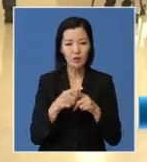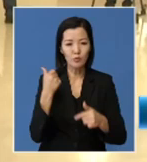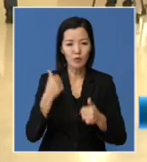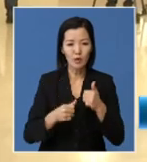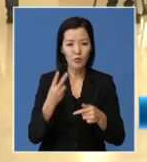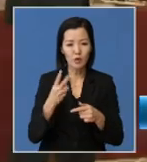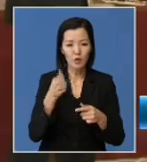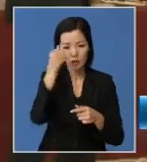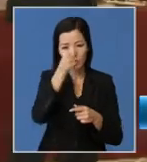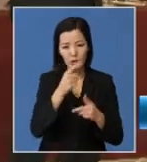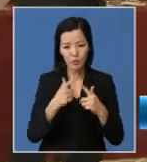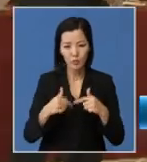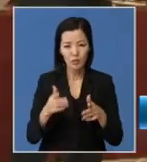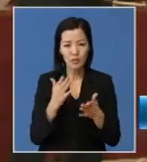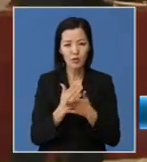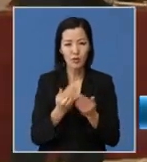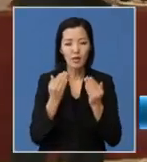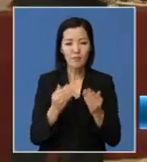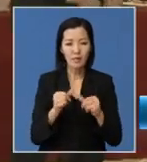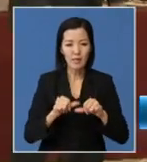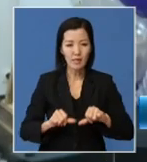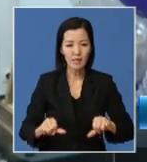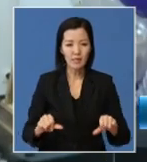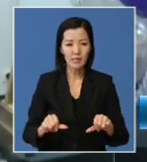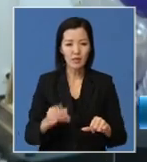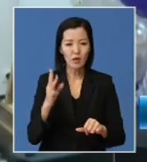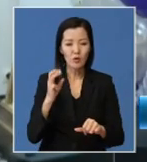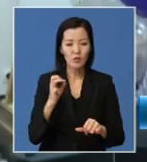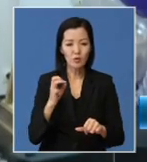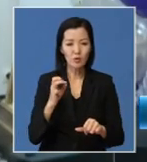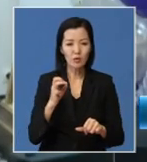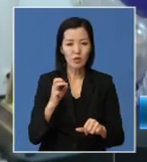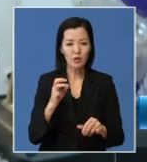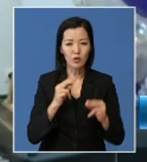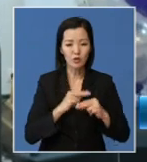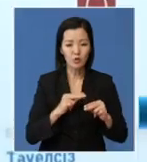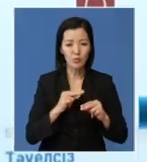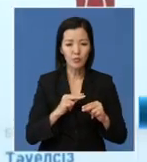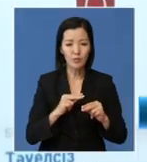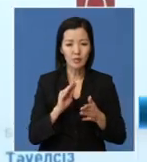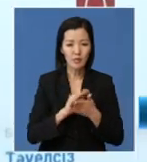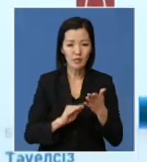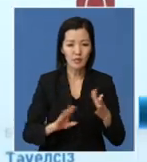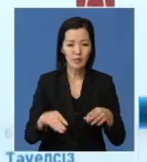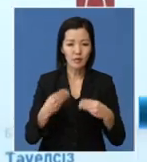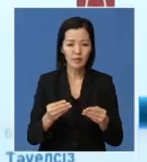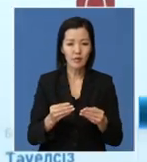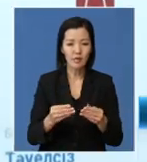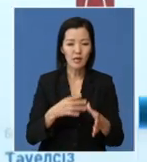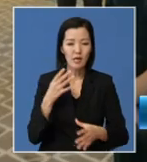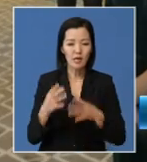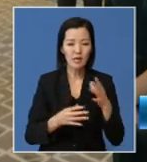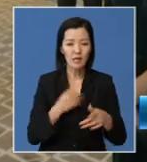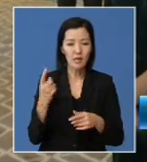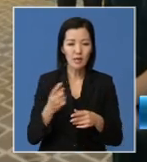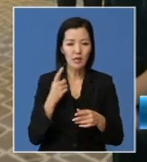жыл қатарынан ұйымдастырылып отыр. Биыл қазылар алқасының қарауына 300-ден астам жұмыс түскен. Байқауға халықаралық экономика және